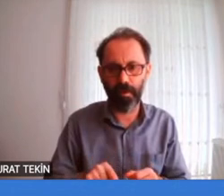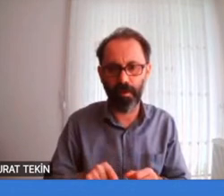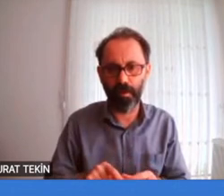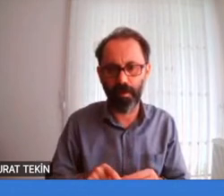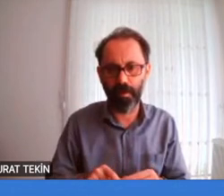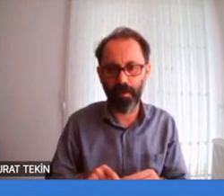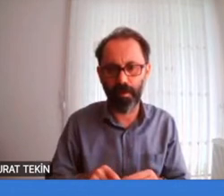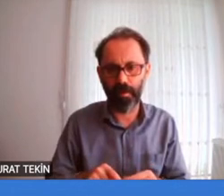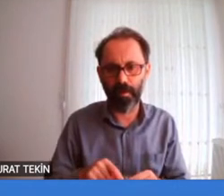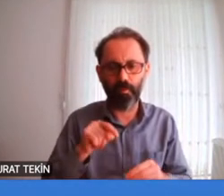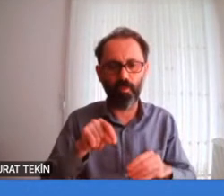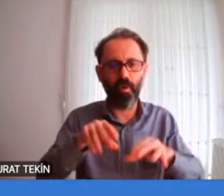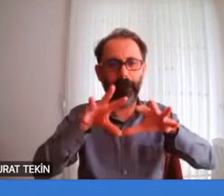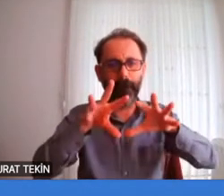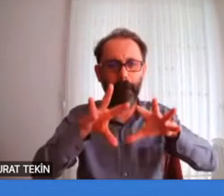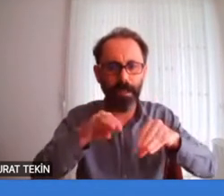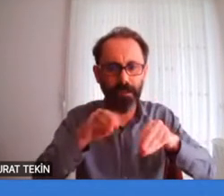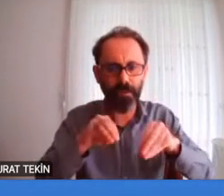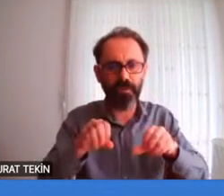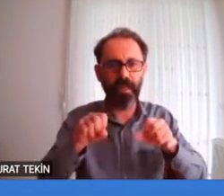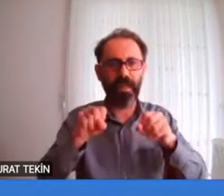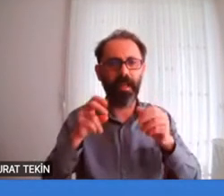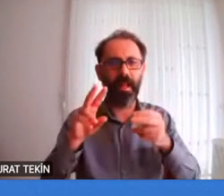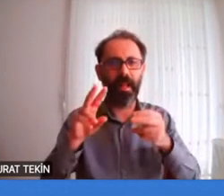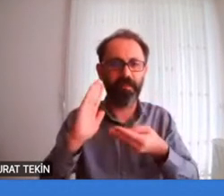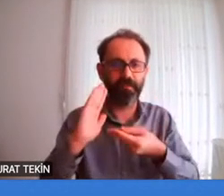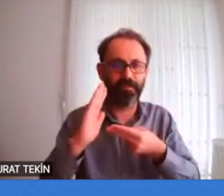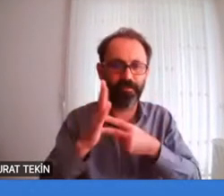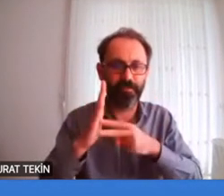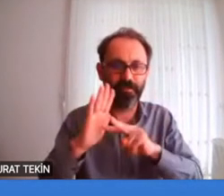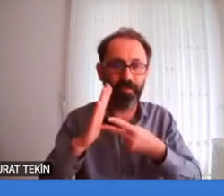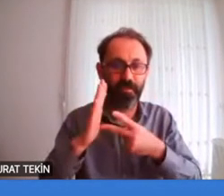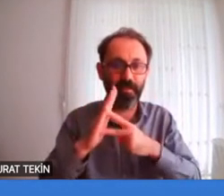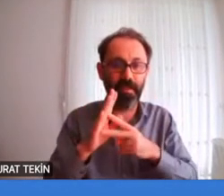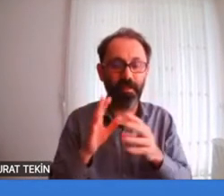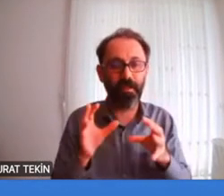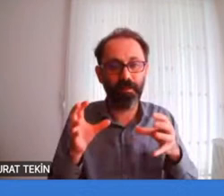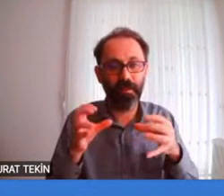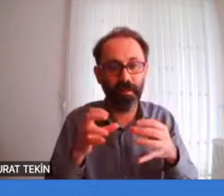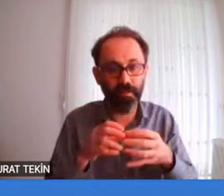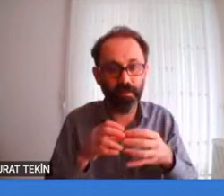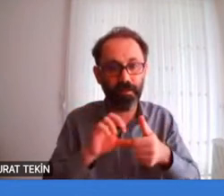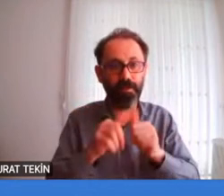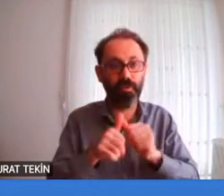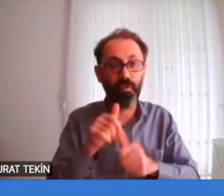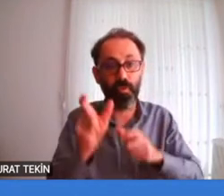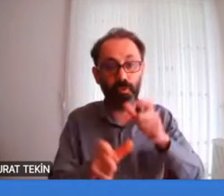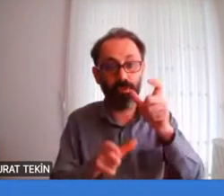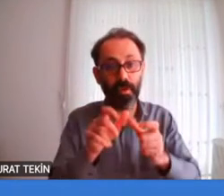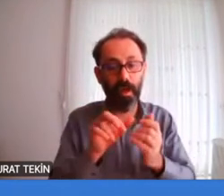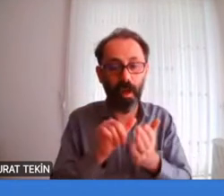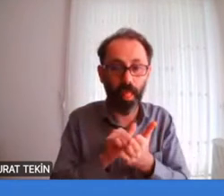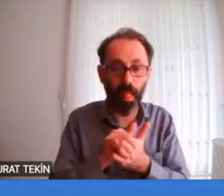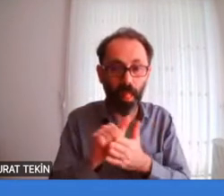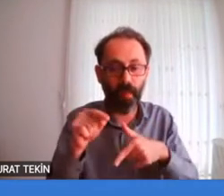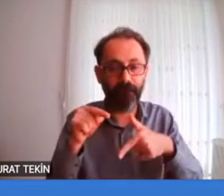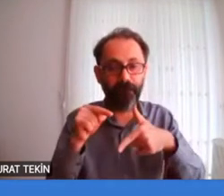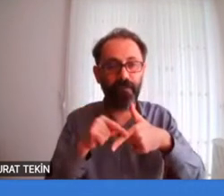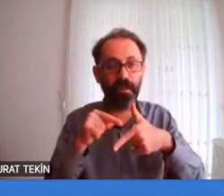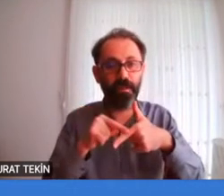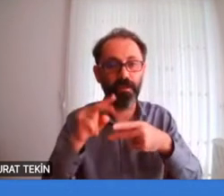fizyoterapistinden, masöründen, kondisyonerinden, teknik ekibinden, sporcusundan malzemesine, hepsiyle, federasyon yönetimini,